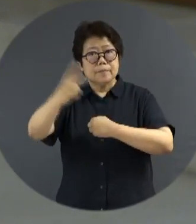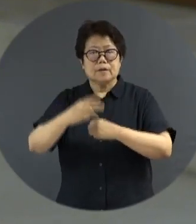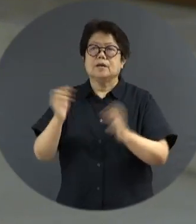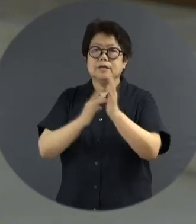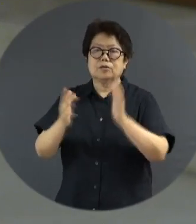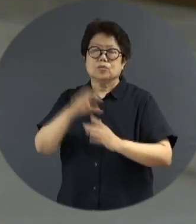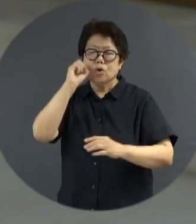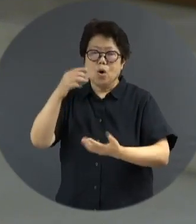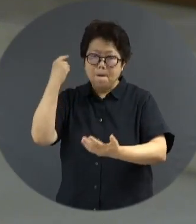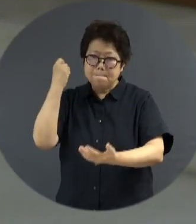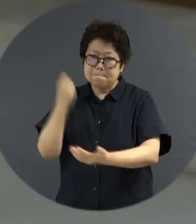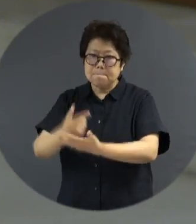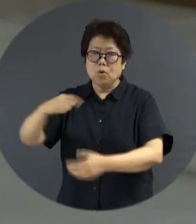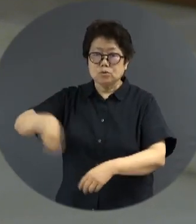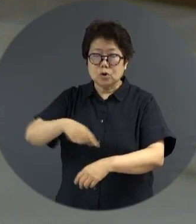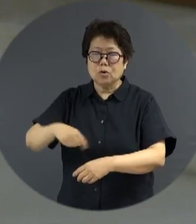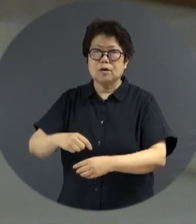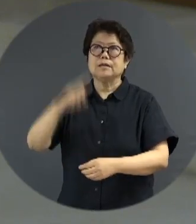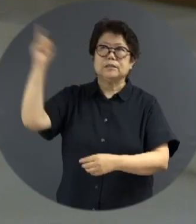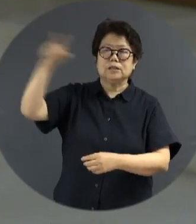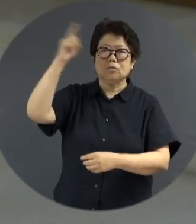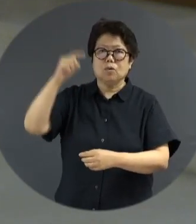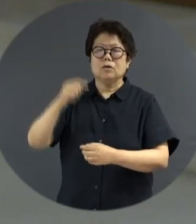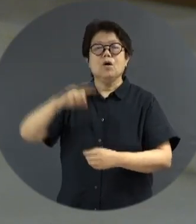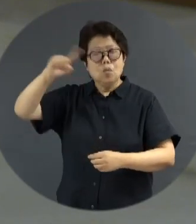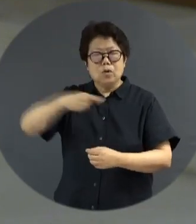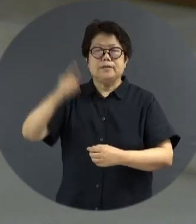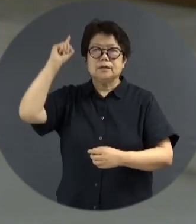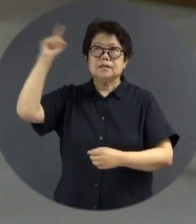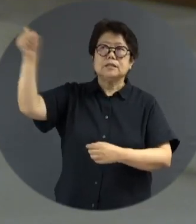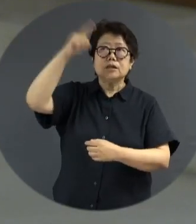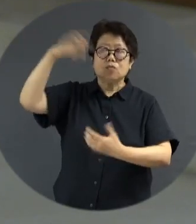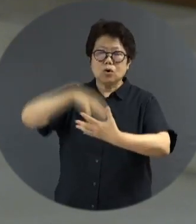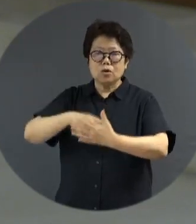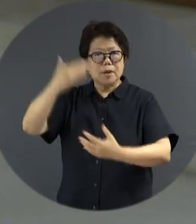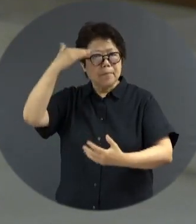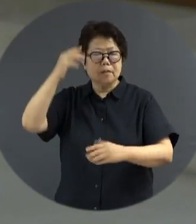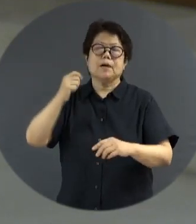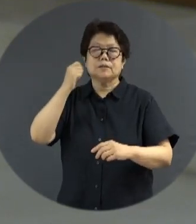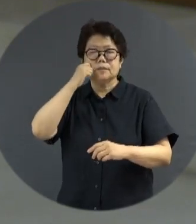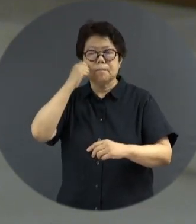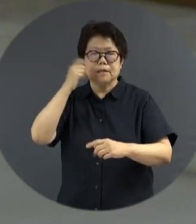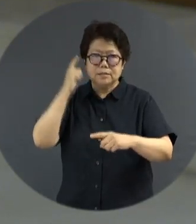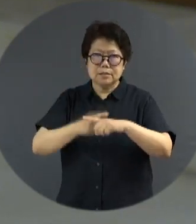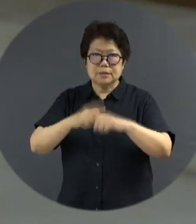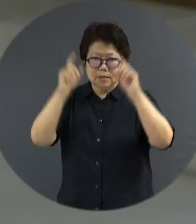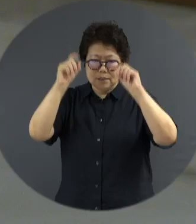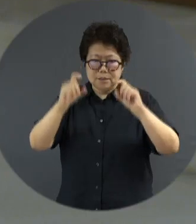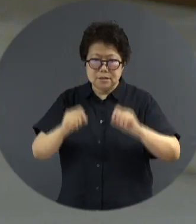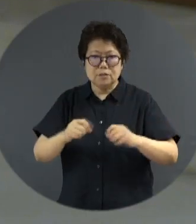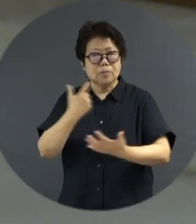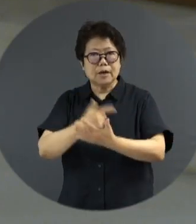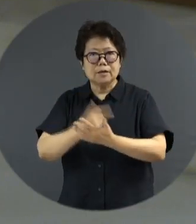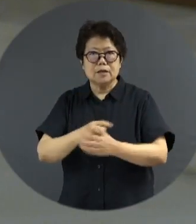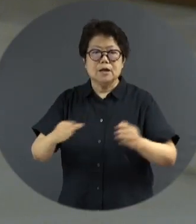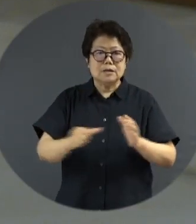天国，只在天国之里面才能够明白生命的真正意义和价值。圣保禄中途的经